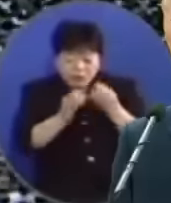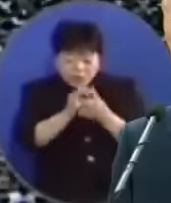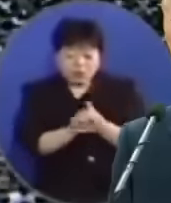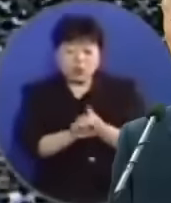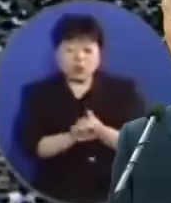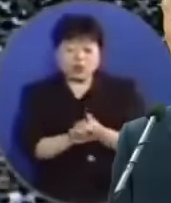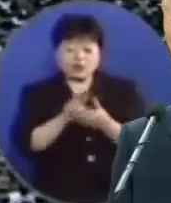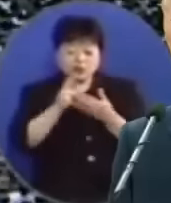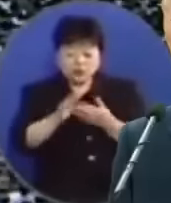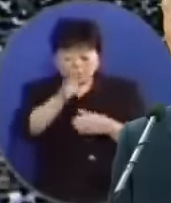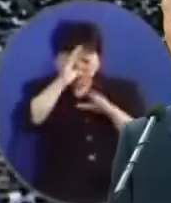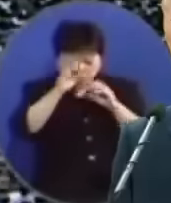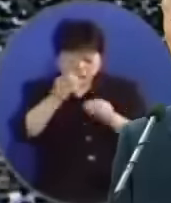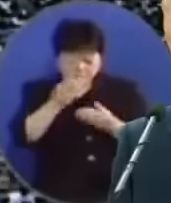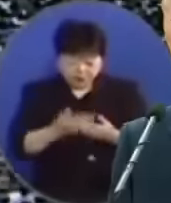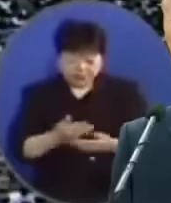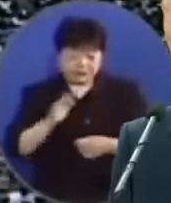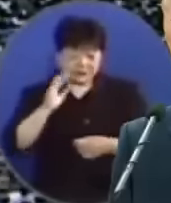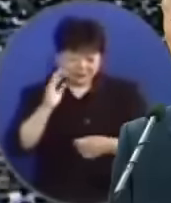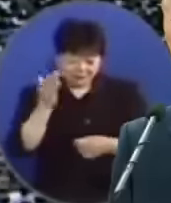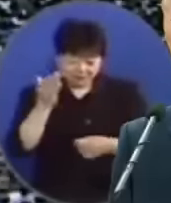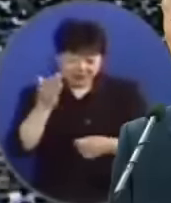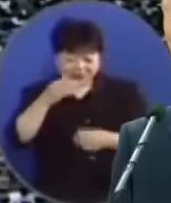하고 병 고침을 받는 것이